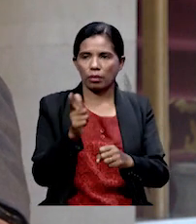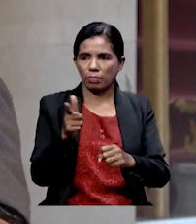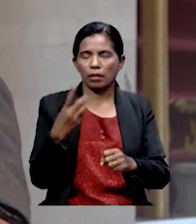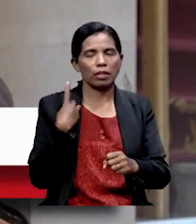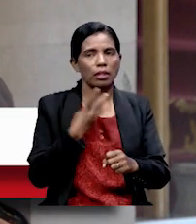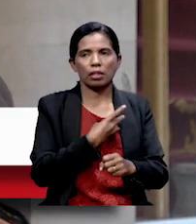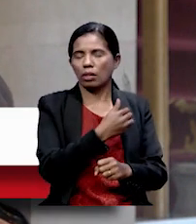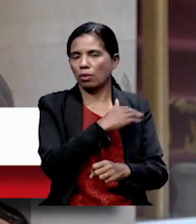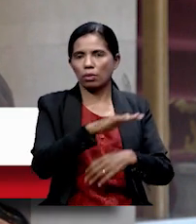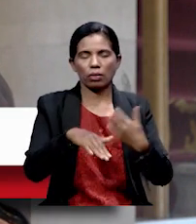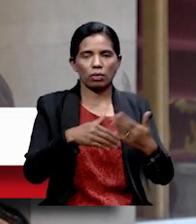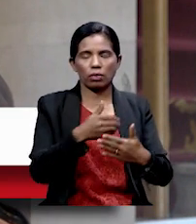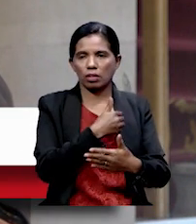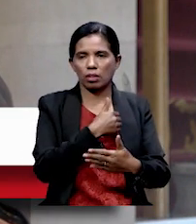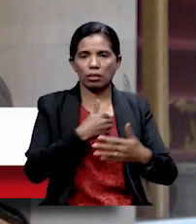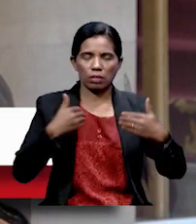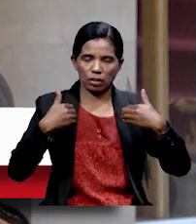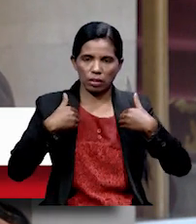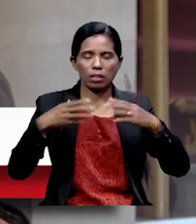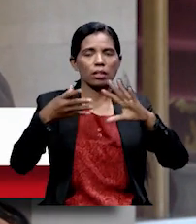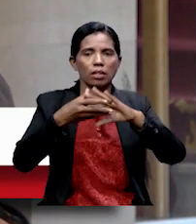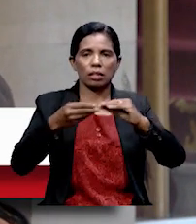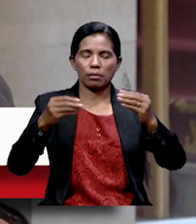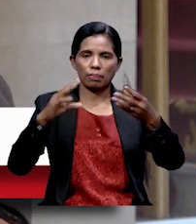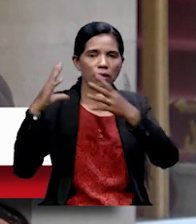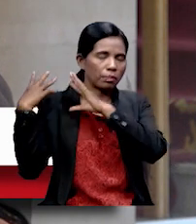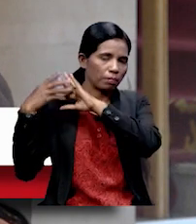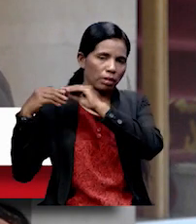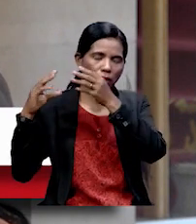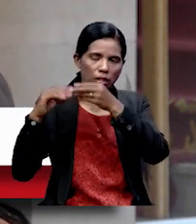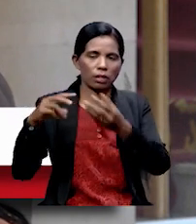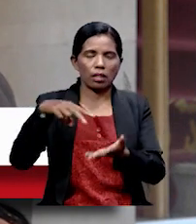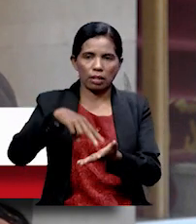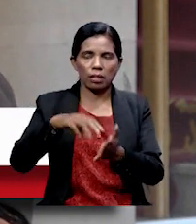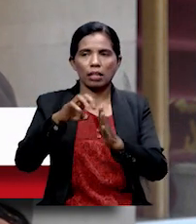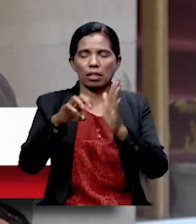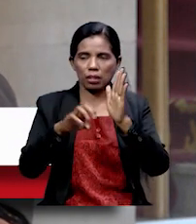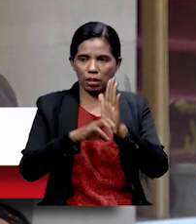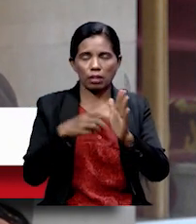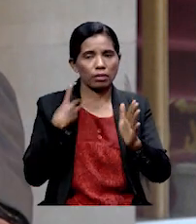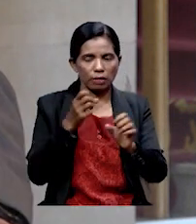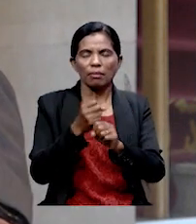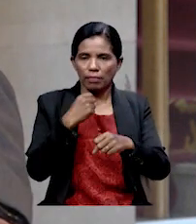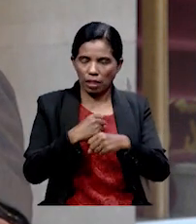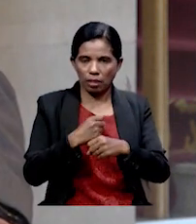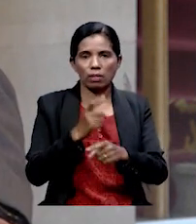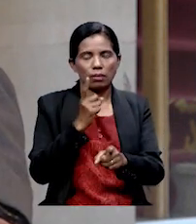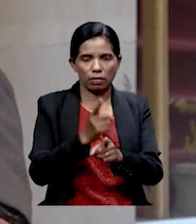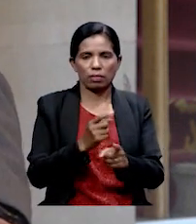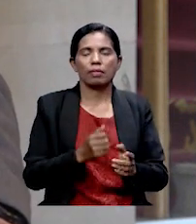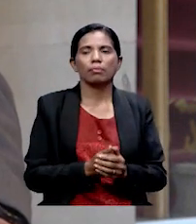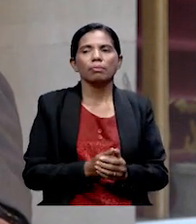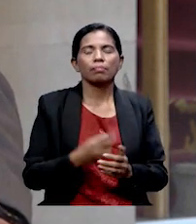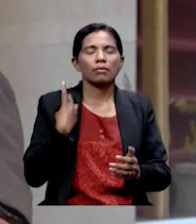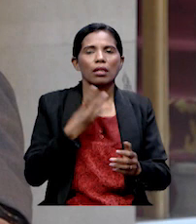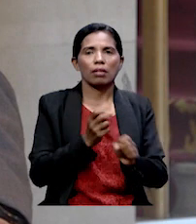kia experiencia. Atu hari istadu kita halo, halo dunia. Kita halo